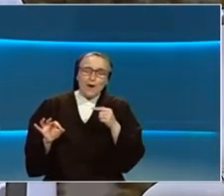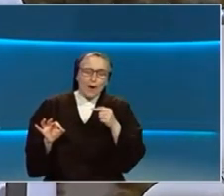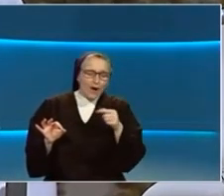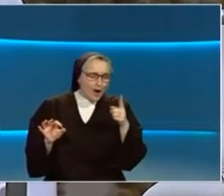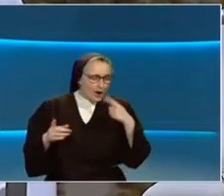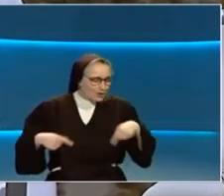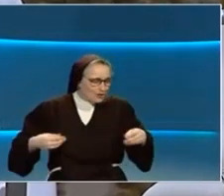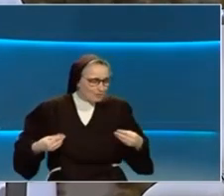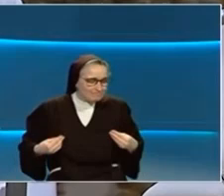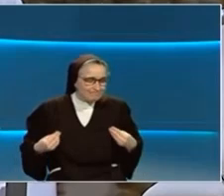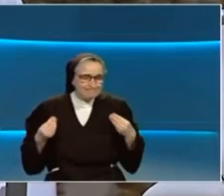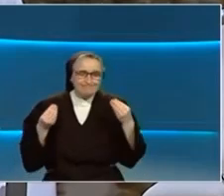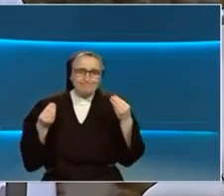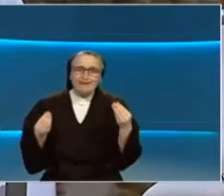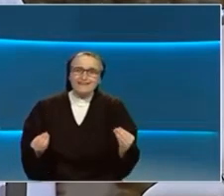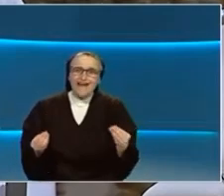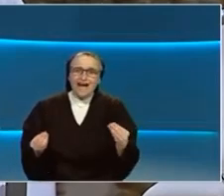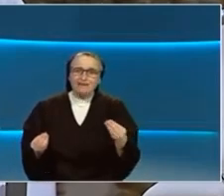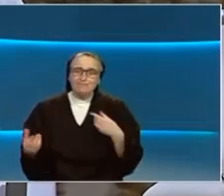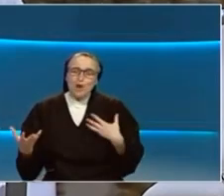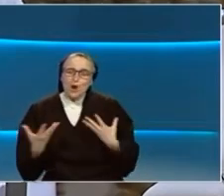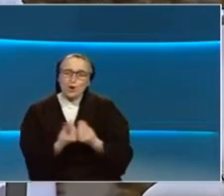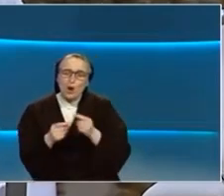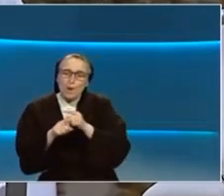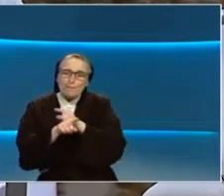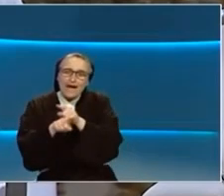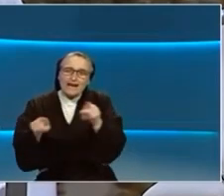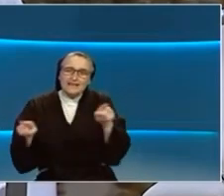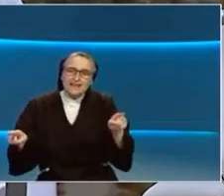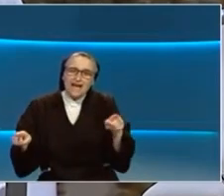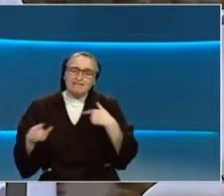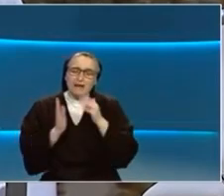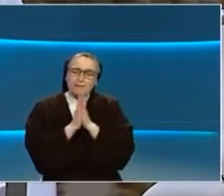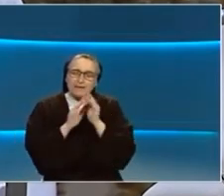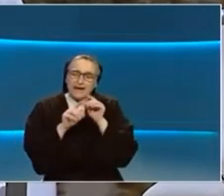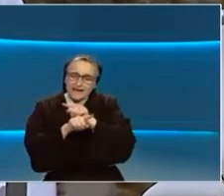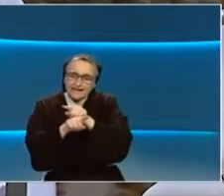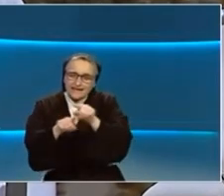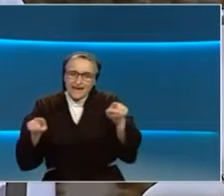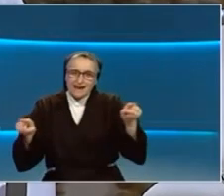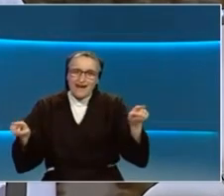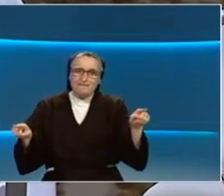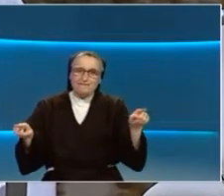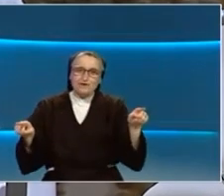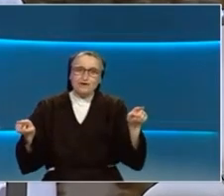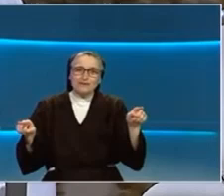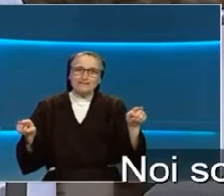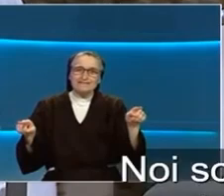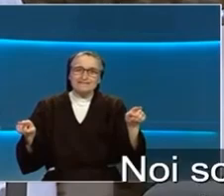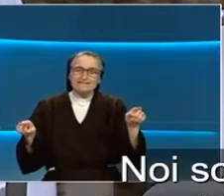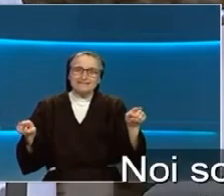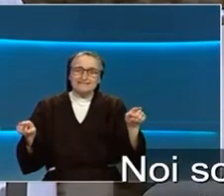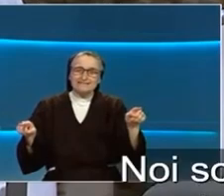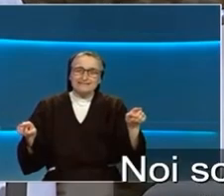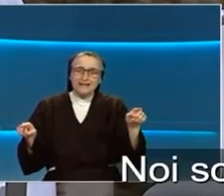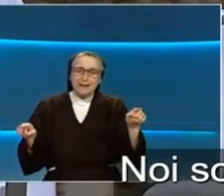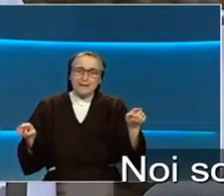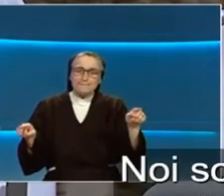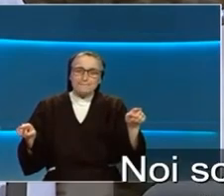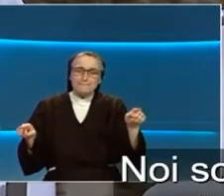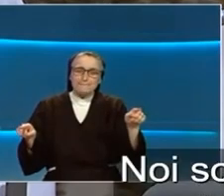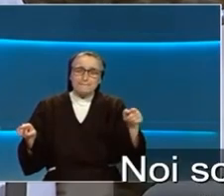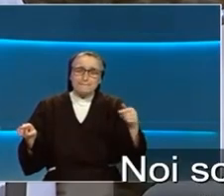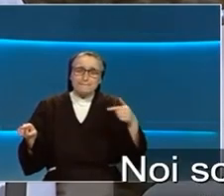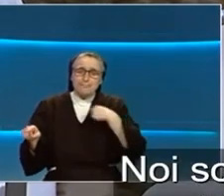우리가 여러분과 함께 하고 있는 것이며 우리가 여러분을 위해 기도하는 것입니다. 그리고